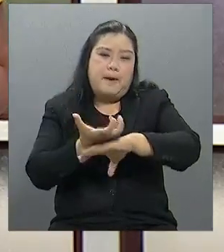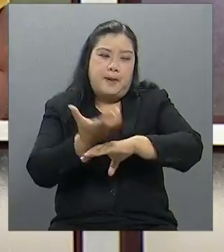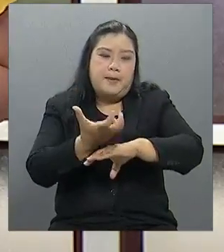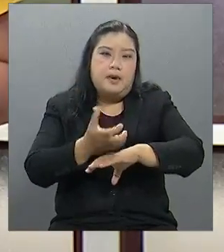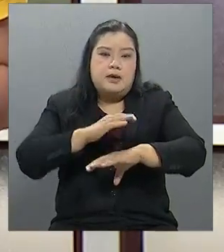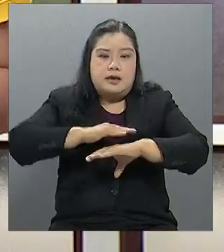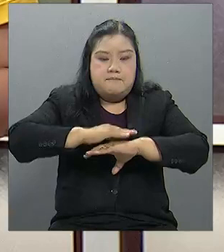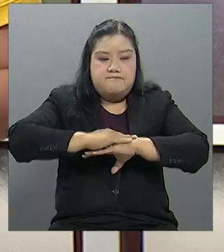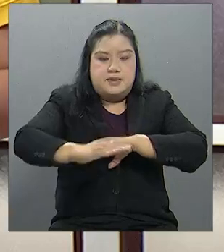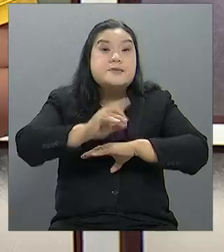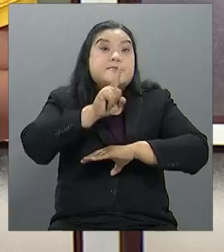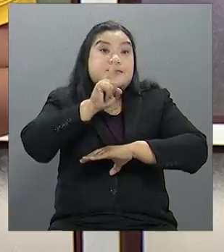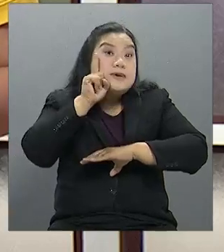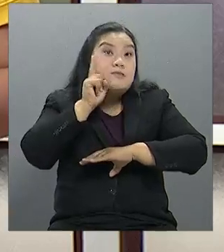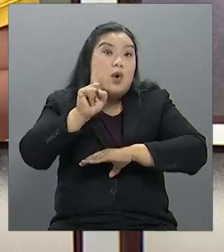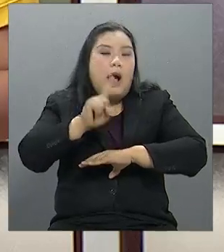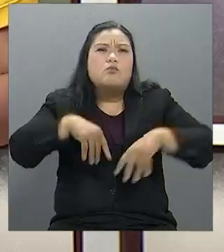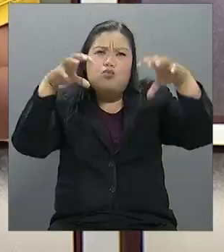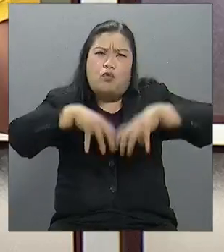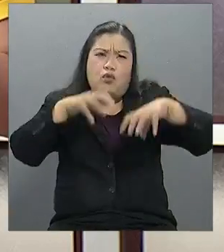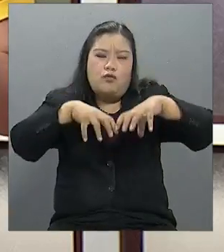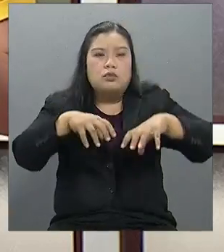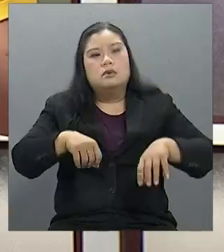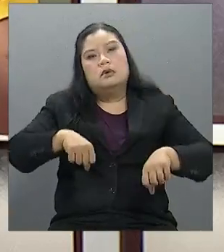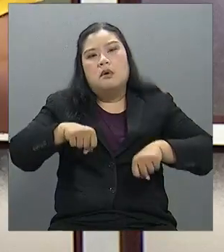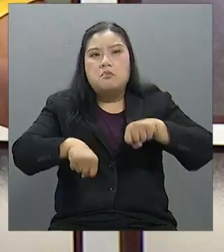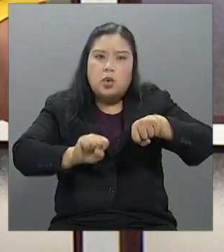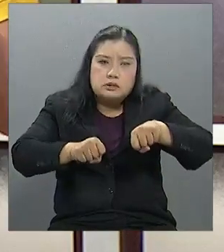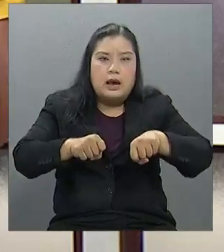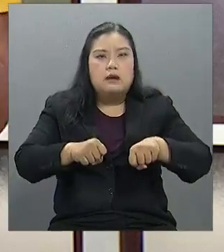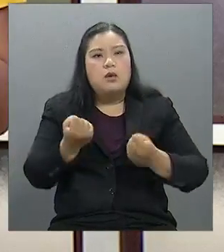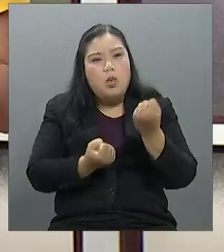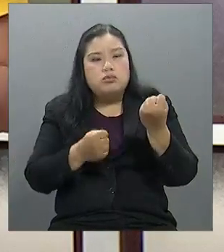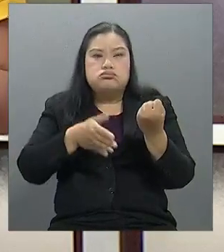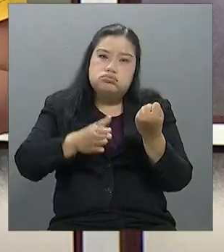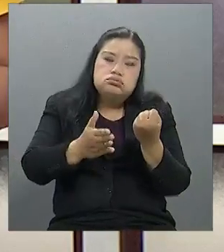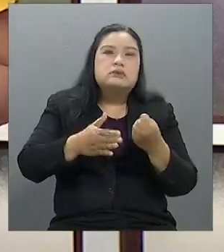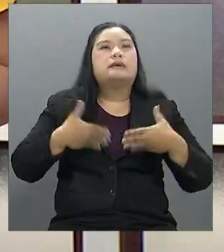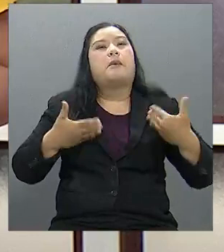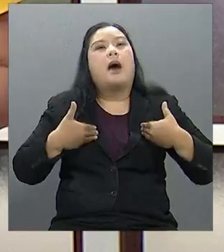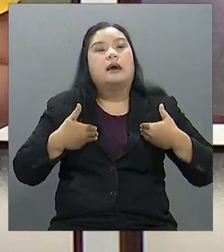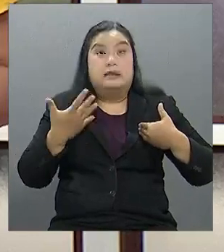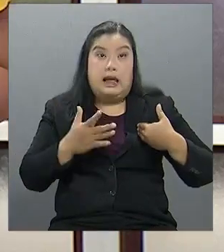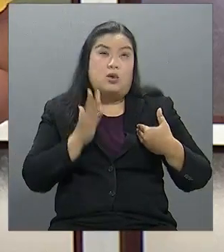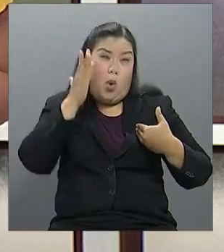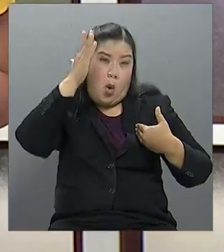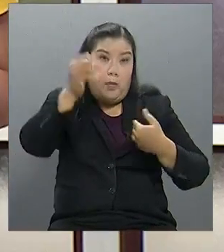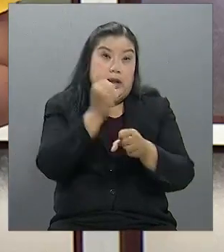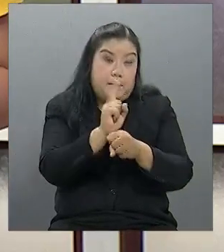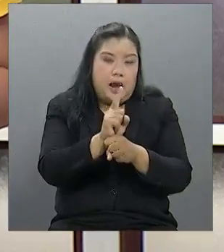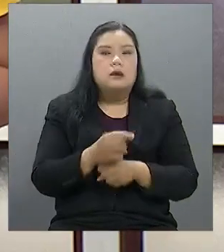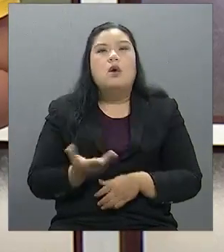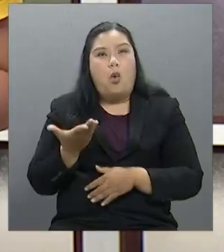งหน้าฝนเนาะไม่อย่างนั้นก็ลำบากกันต่อเนี่ยนะคะส่วนแผนระยะยาวนำเรื่องเข้าที่ประชุมแล้วค่ะเดี๋ยวของบประมา